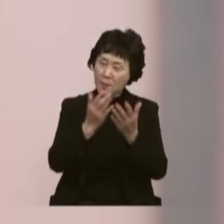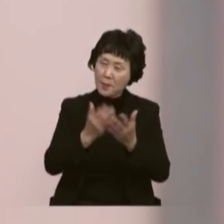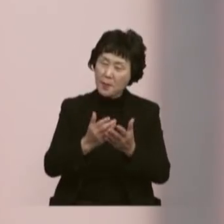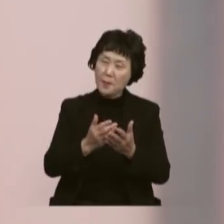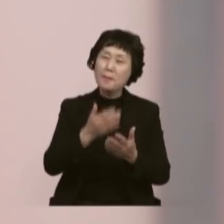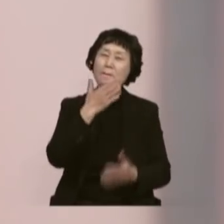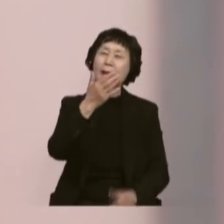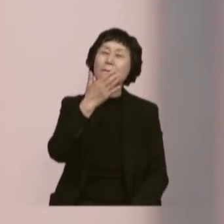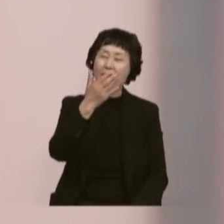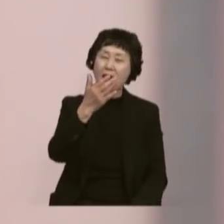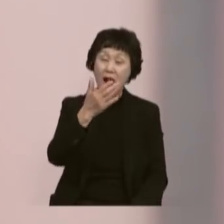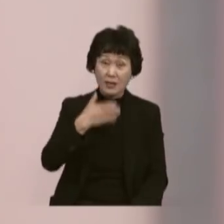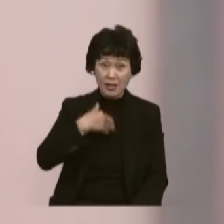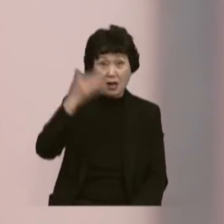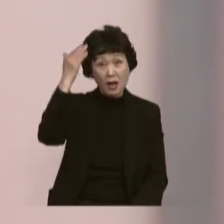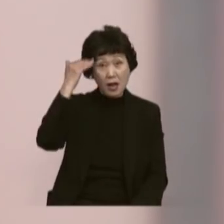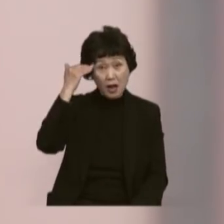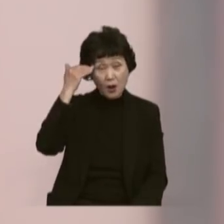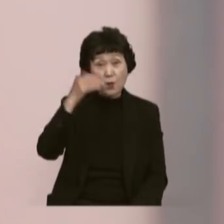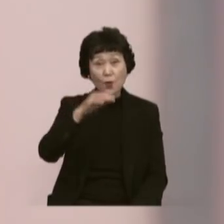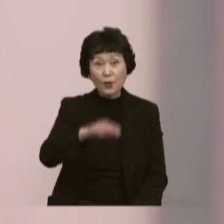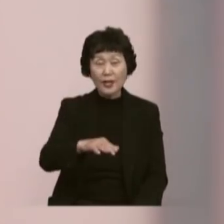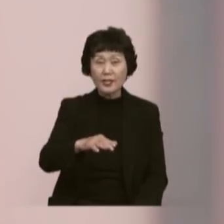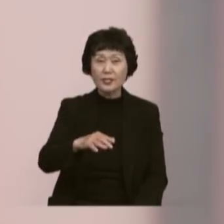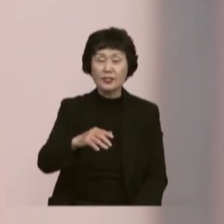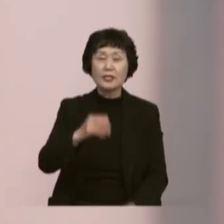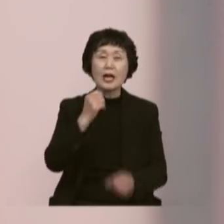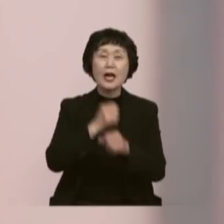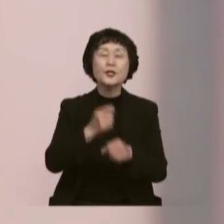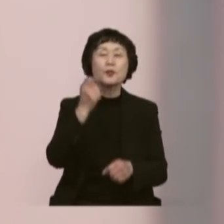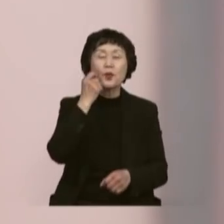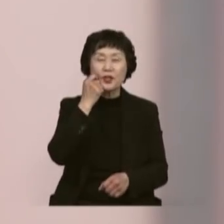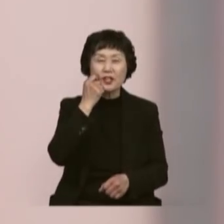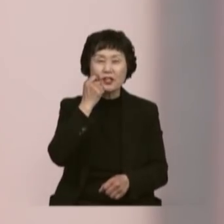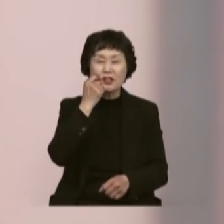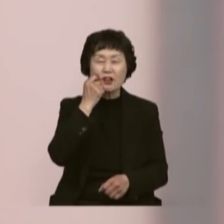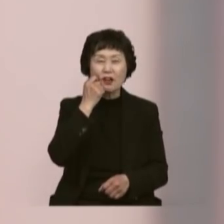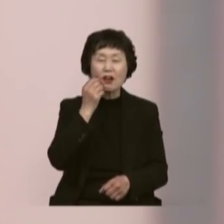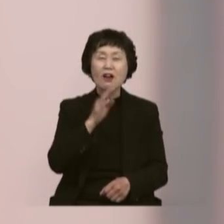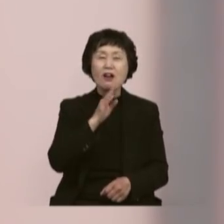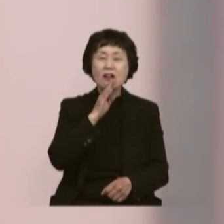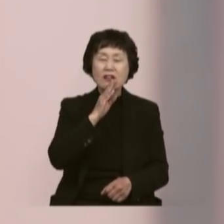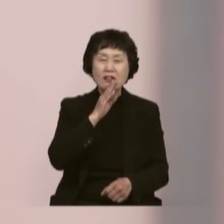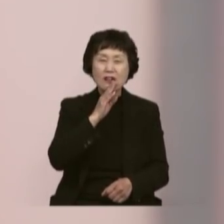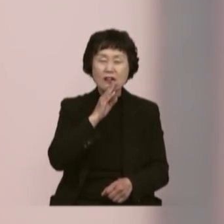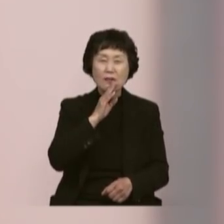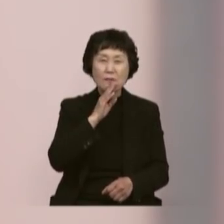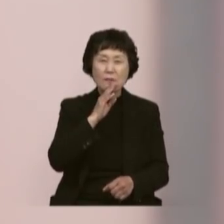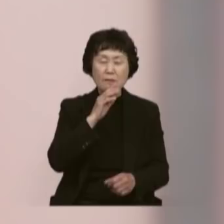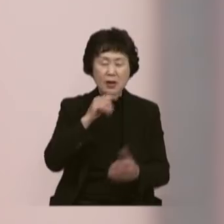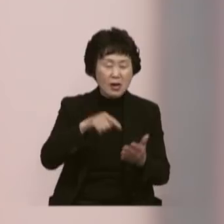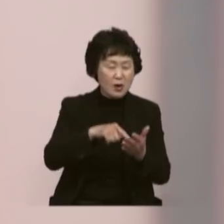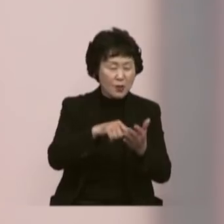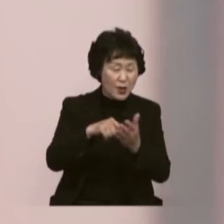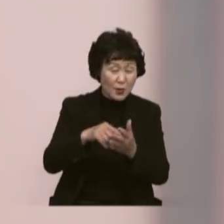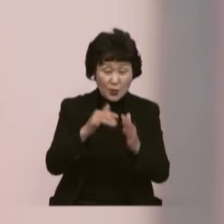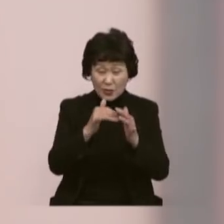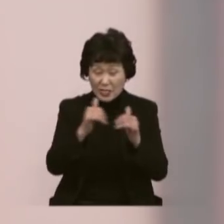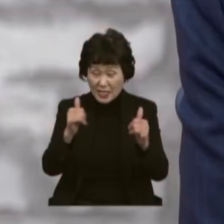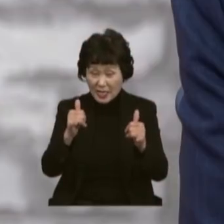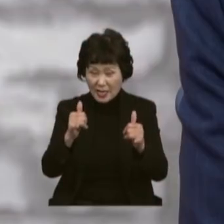내가 한국에서 못했던 거 정말 소외되고 정말 외로운 분들 찾아가서